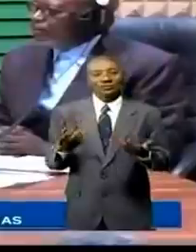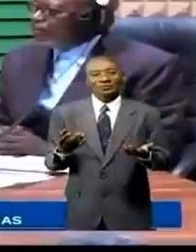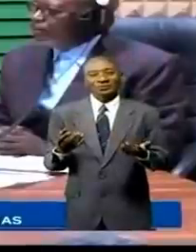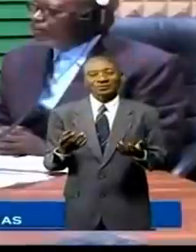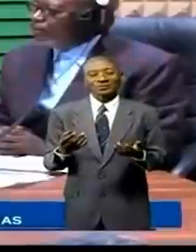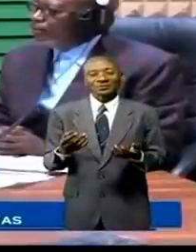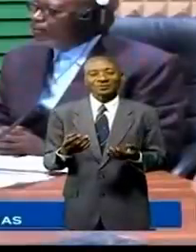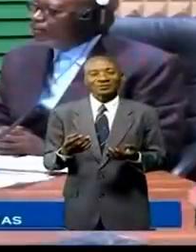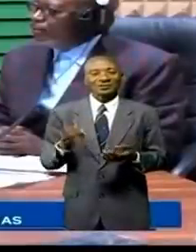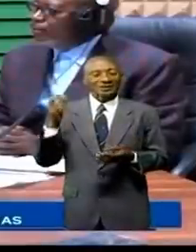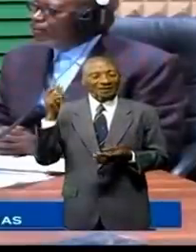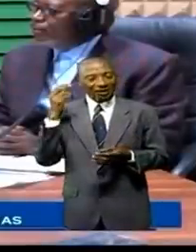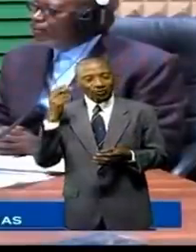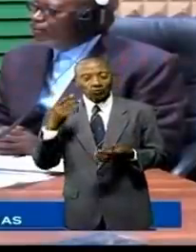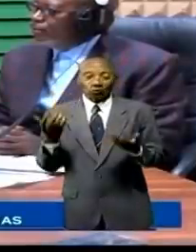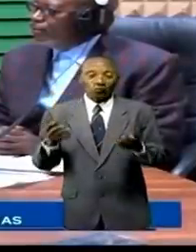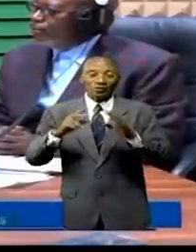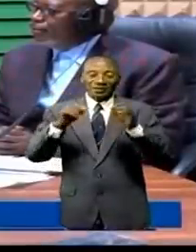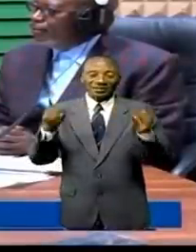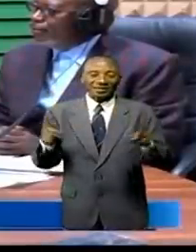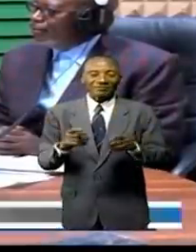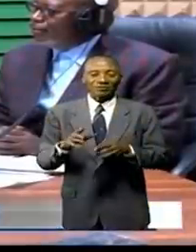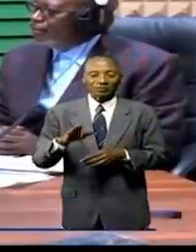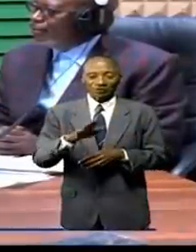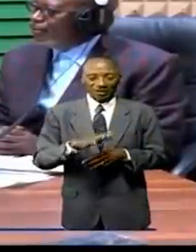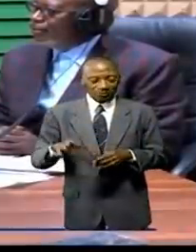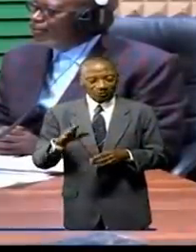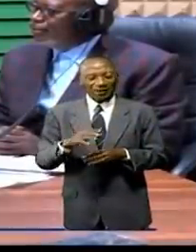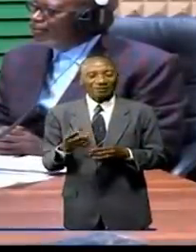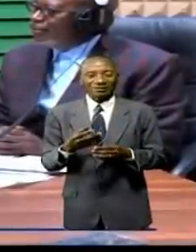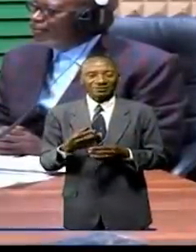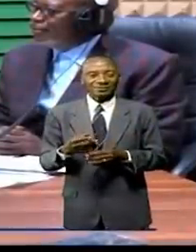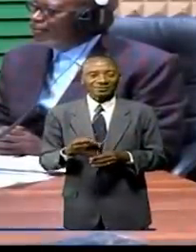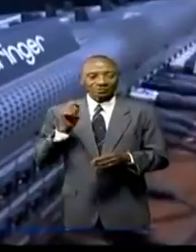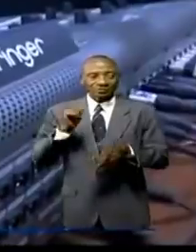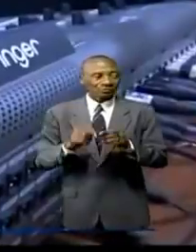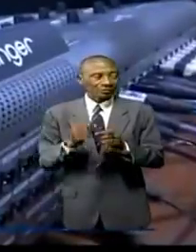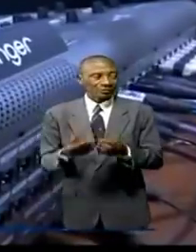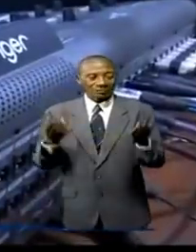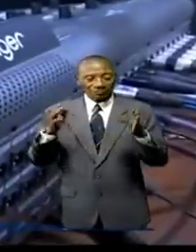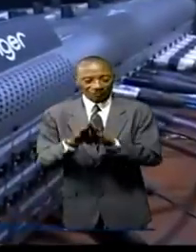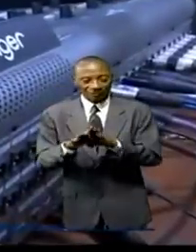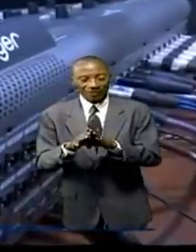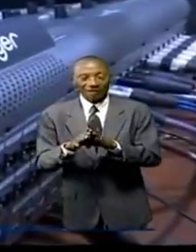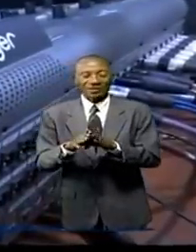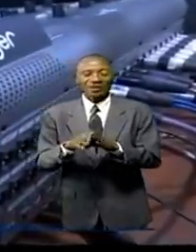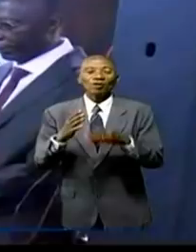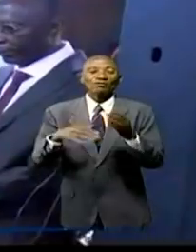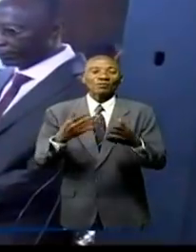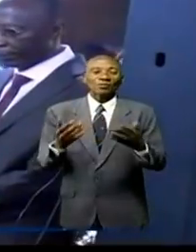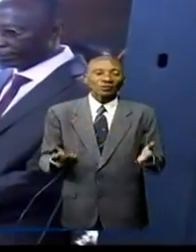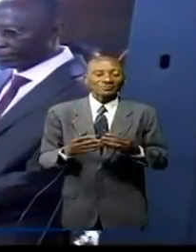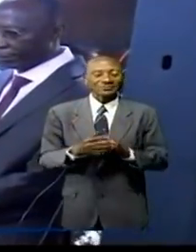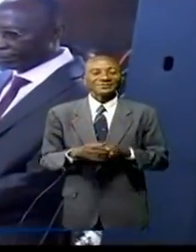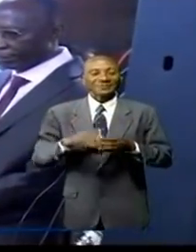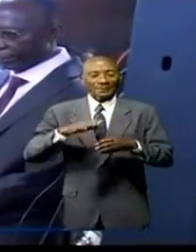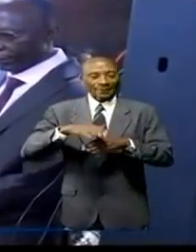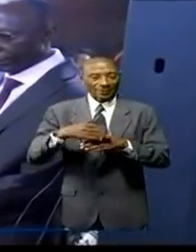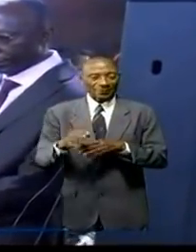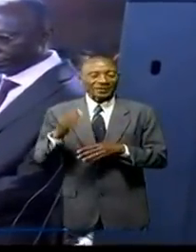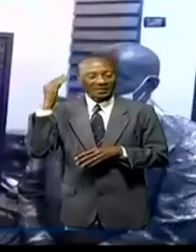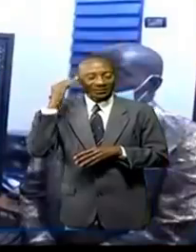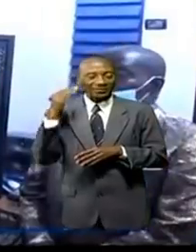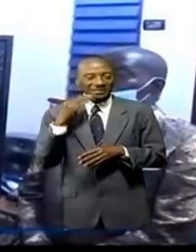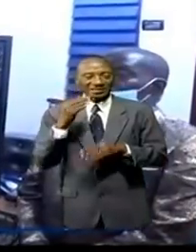C'est le directeur général de la RTNC, donc la radio, qui comprend la télévision. Juste après, le ministre de la Communication et Médias, porte-parole